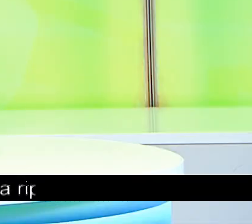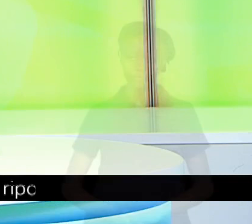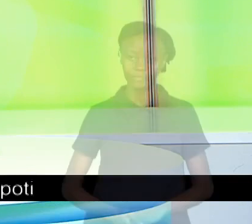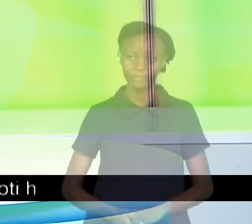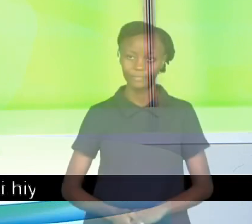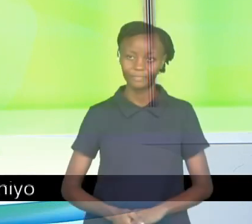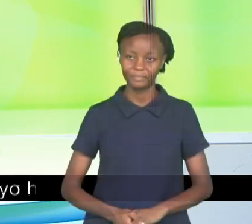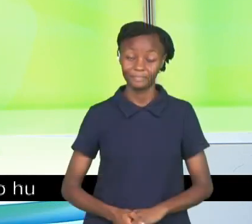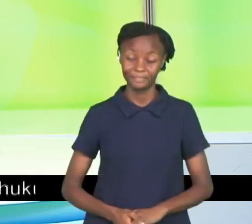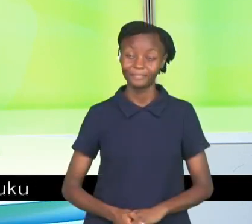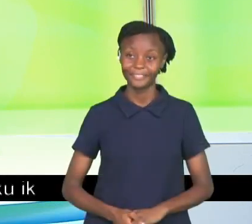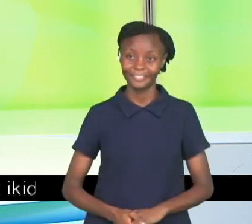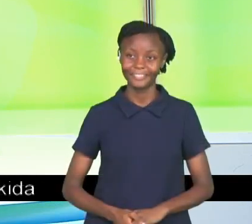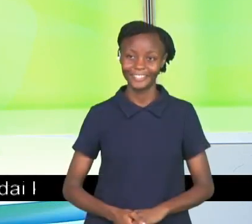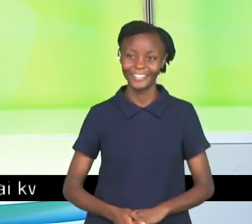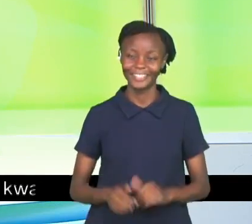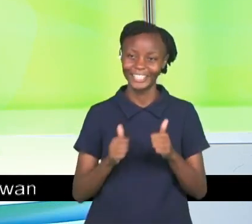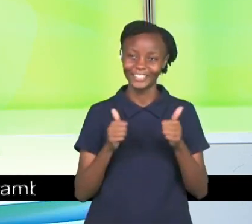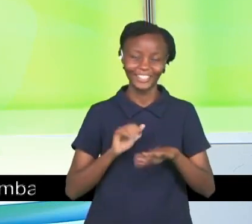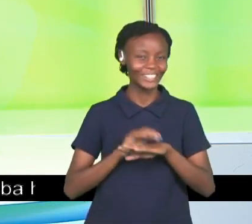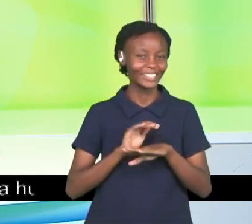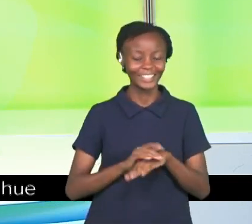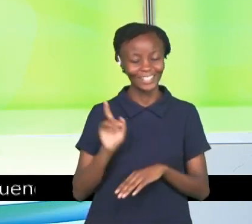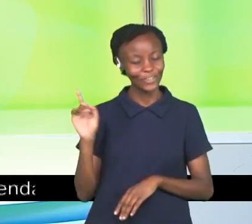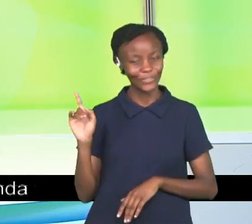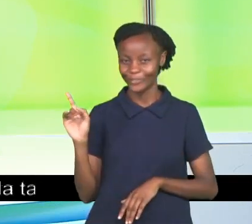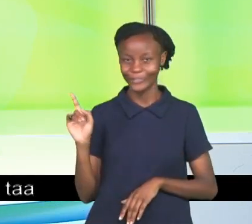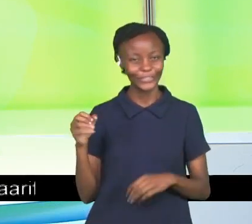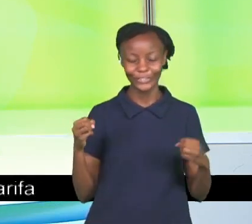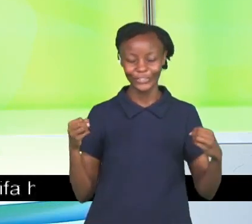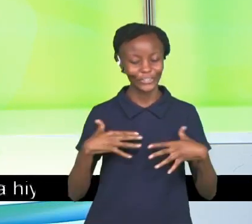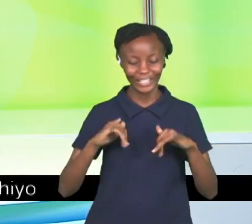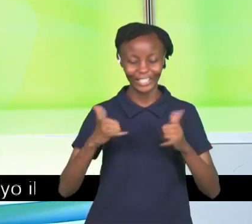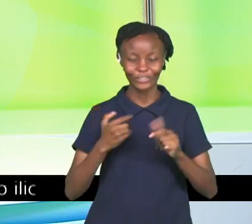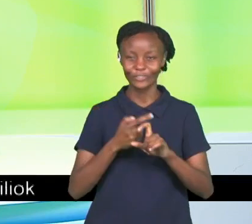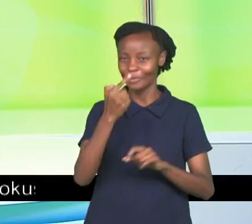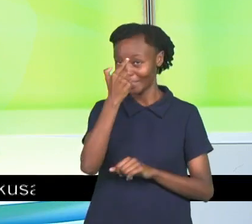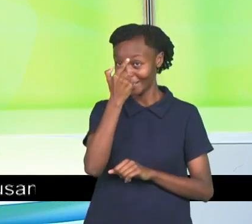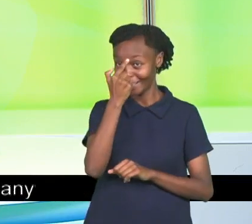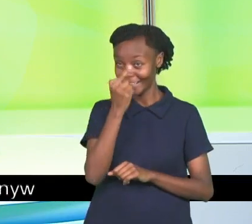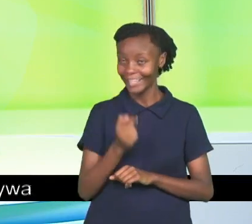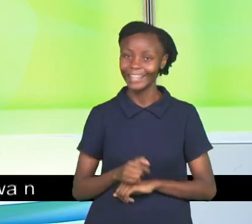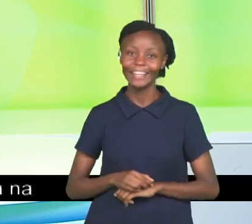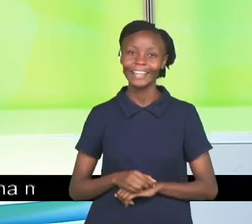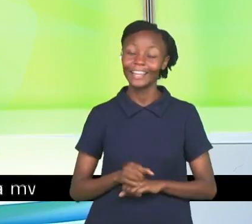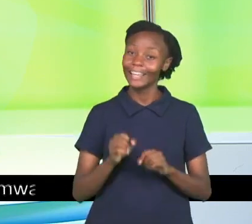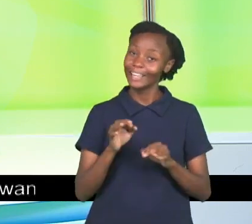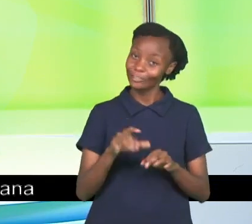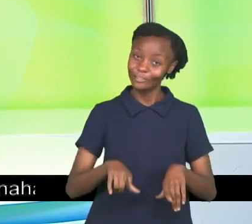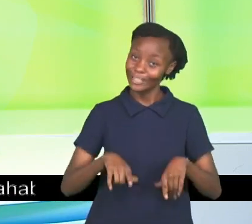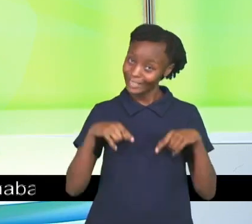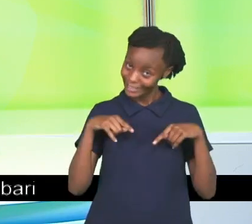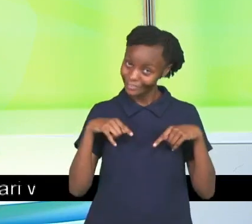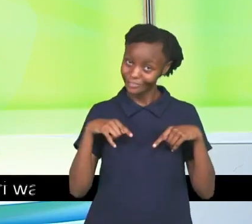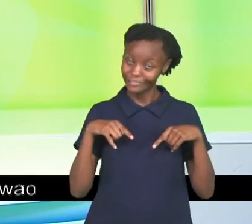So dakta kabisa mpenzi mtazamaji, taarifa hiyo kuhusiana na masuala ya India wanasema hujaishi hujaona mengi,